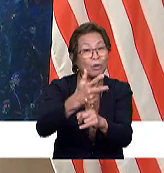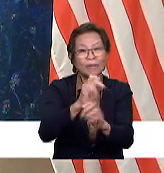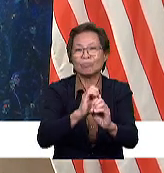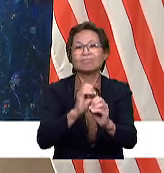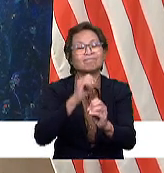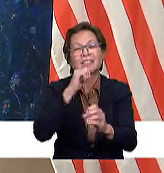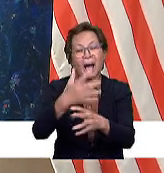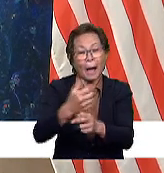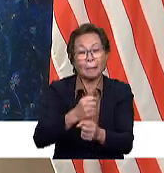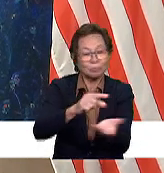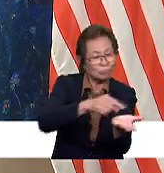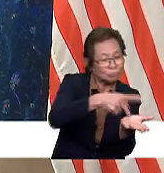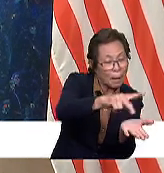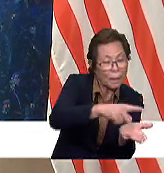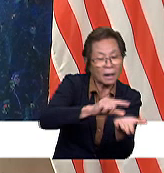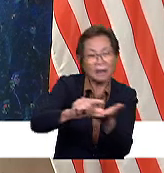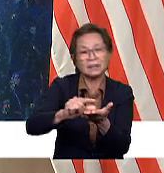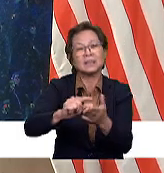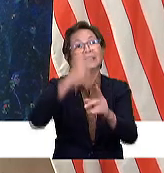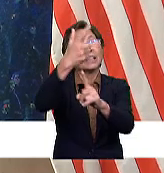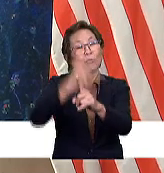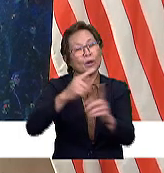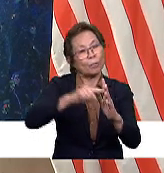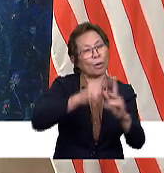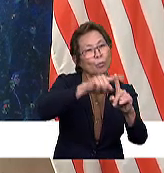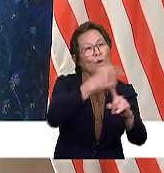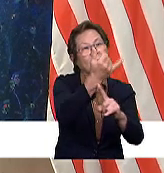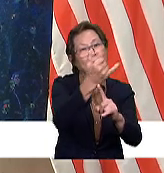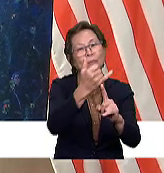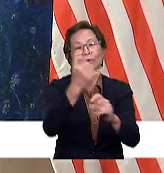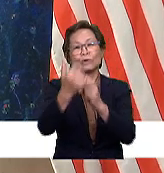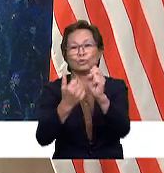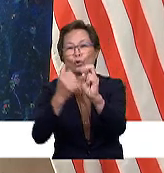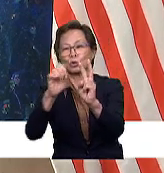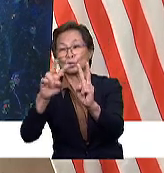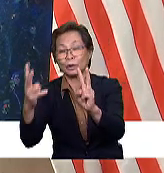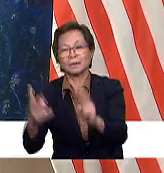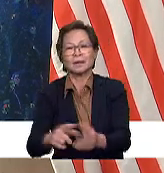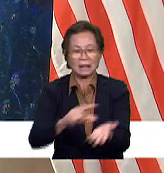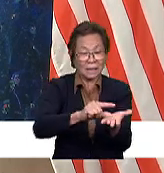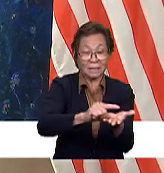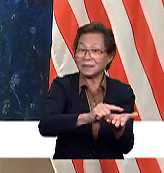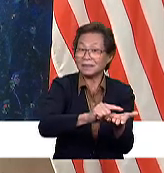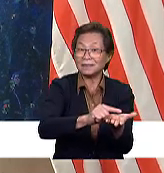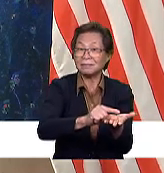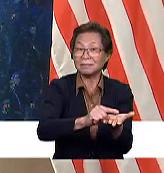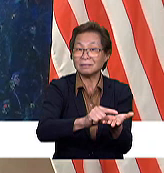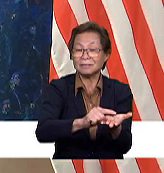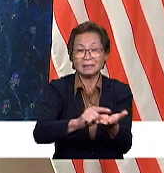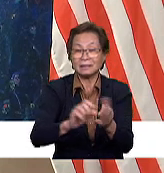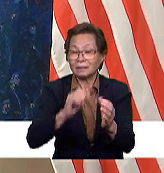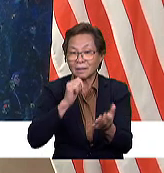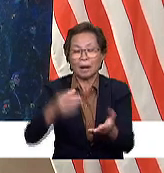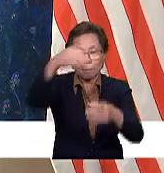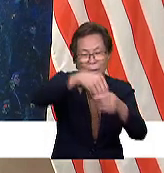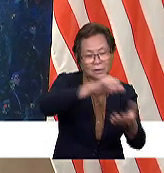bulan mulai John 2021 gajian tidak diambil ini akan disumbangkan ke dalam